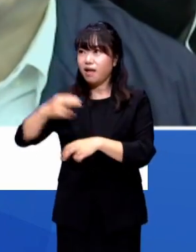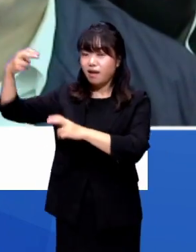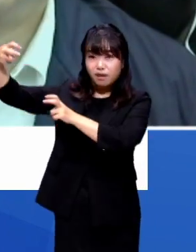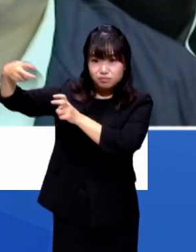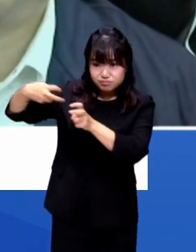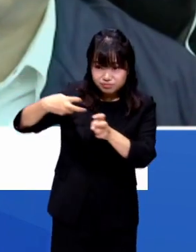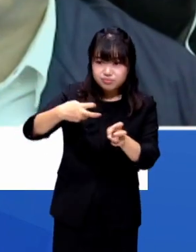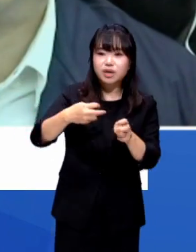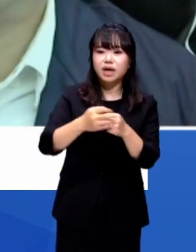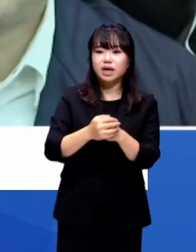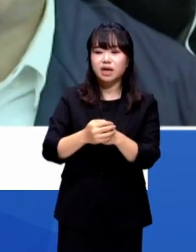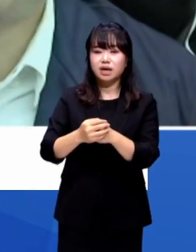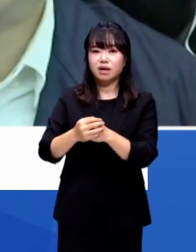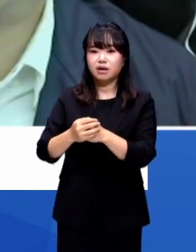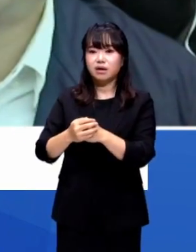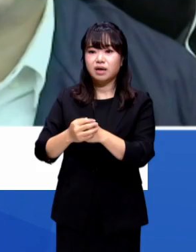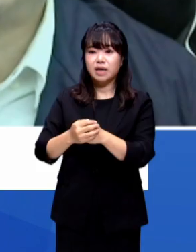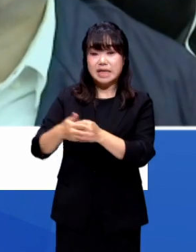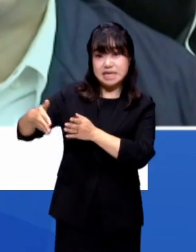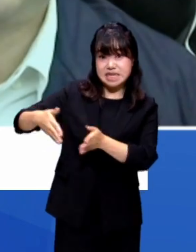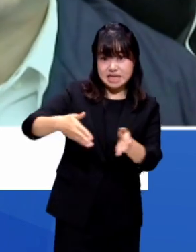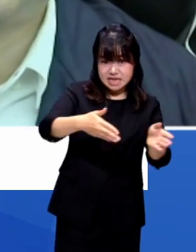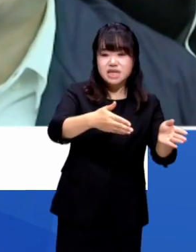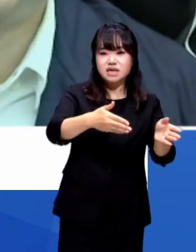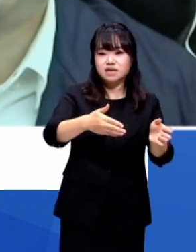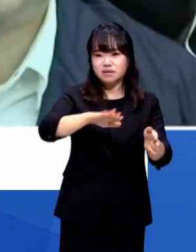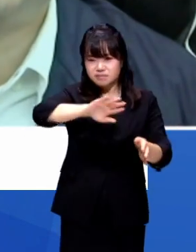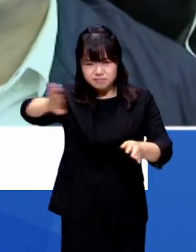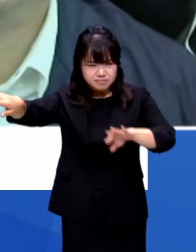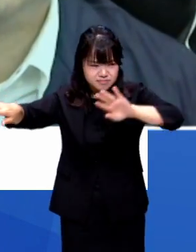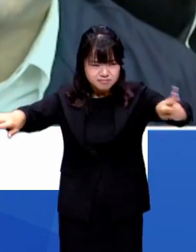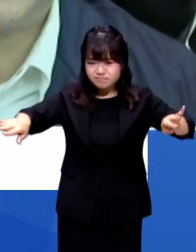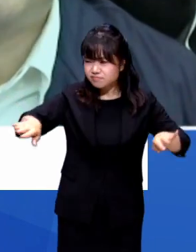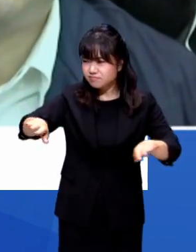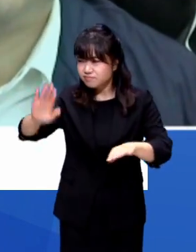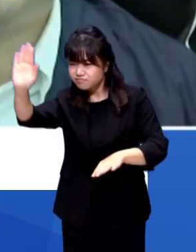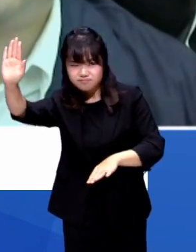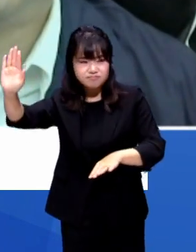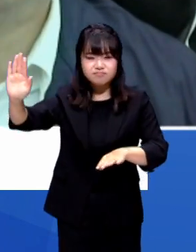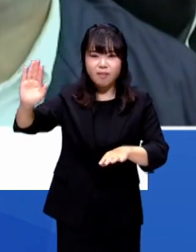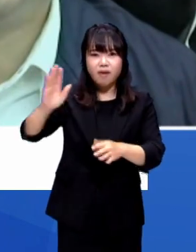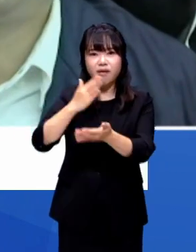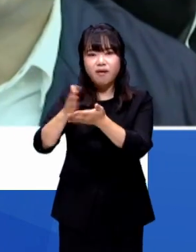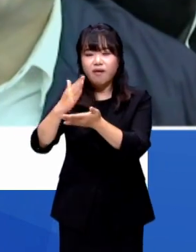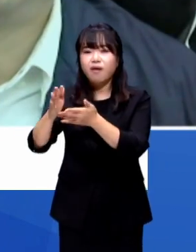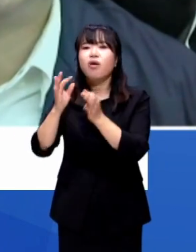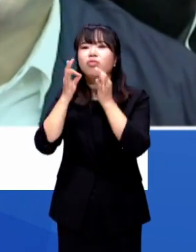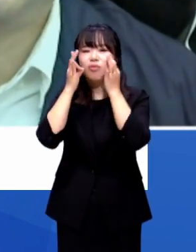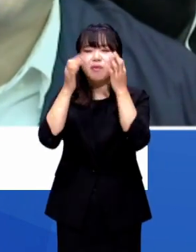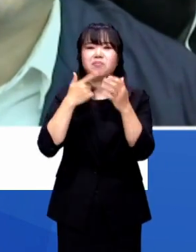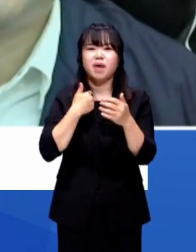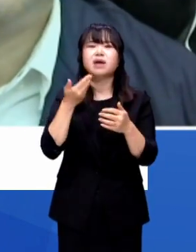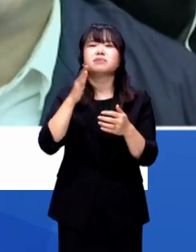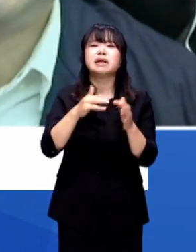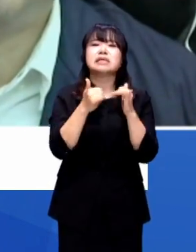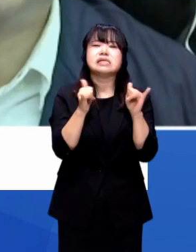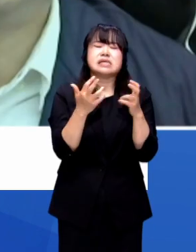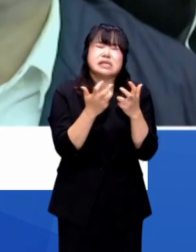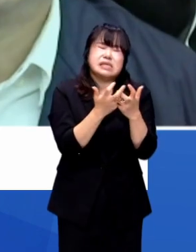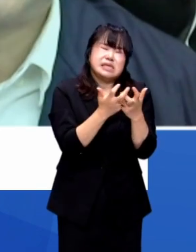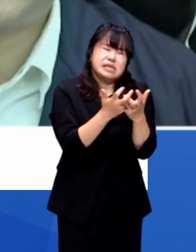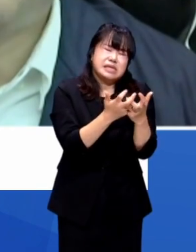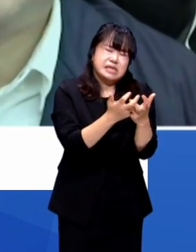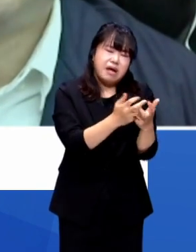사람 그 교통로 확보를 해서 노력을 했다고 판단하고 있습니다. 다만 너무 밀도가 높은 상황에 예를